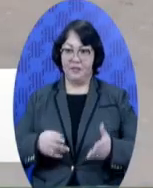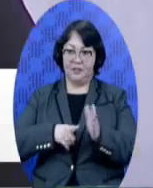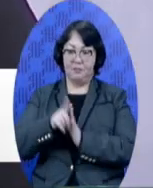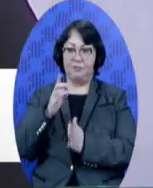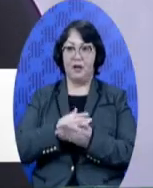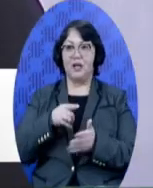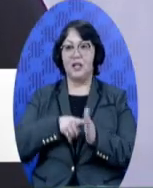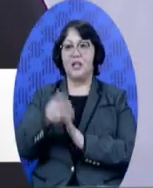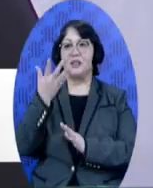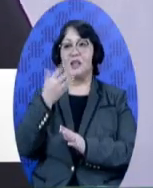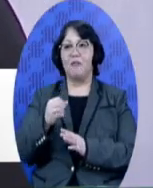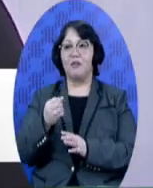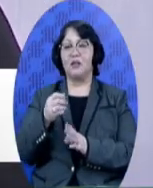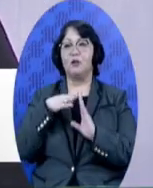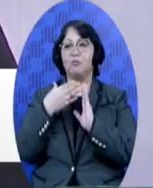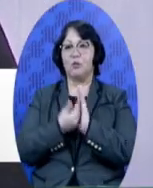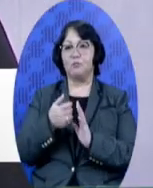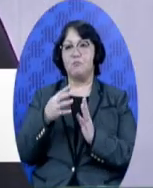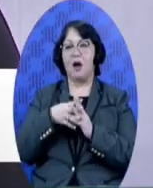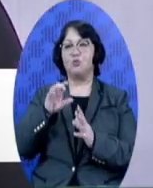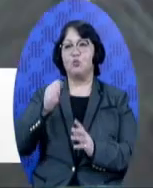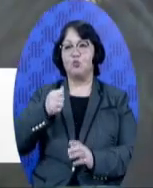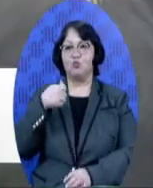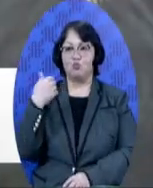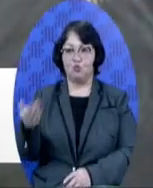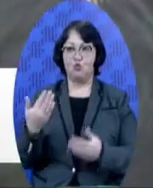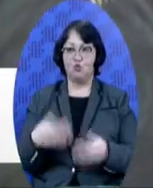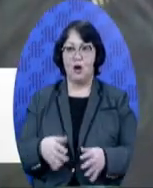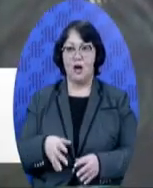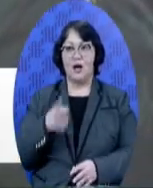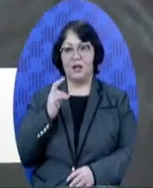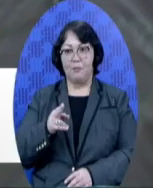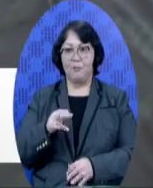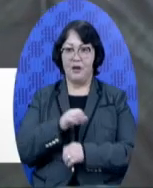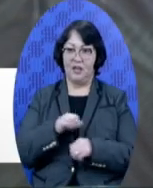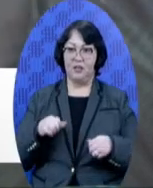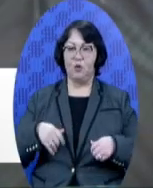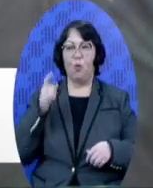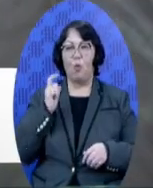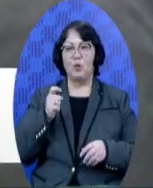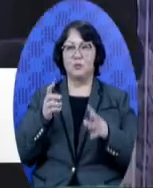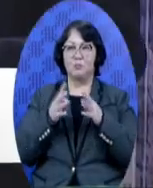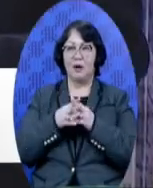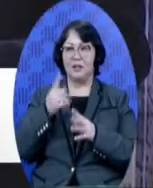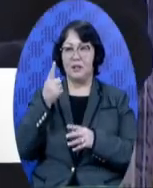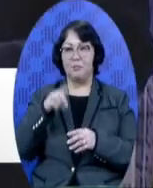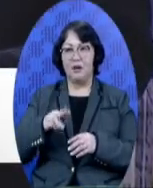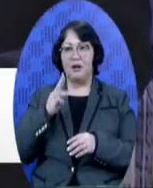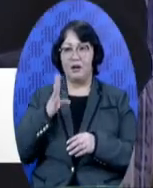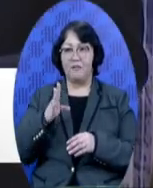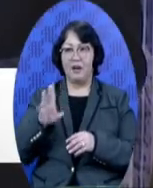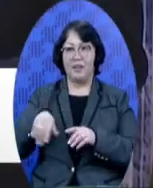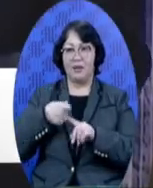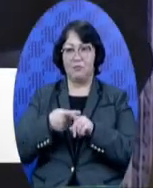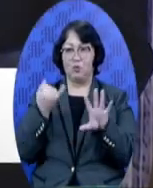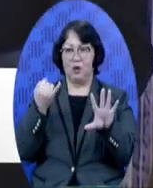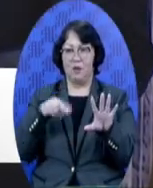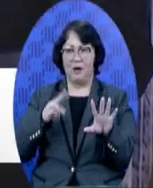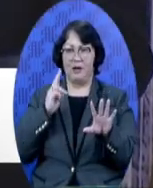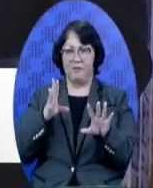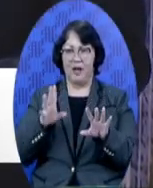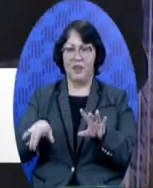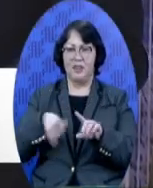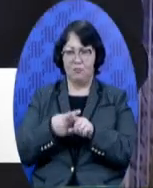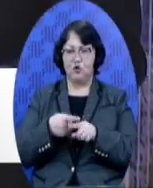орчим айл байрныхаа түлхүүрийг авлаа. Ингэхдээ гүйцэтгэгч компани иргэдэд хуучин байрны метр квадратын хэмжээндээр 6 метр квадрат